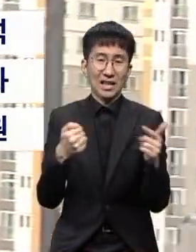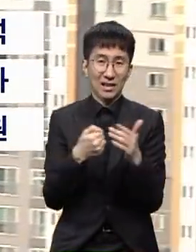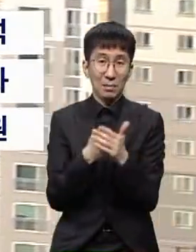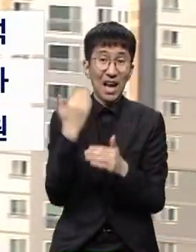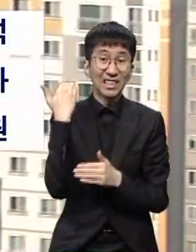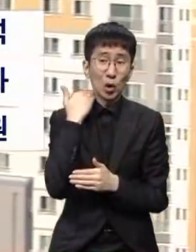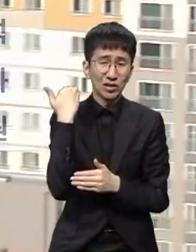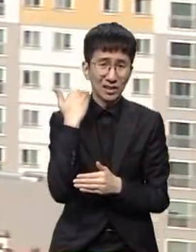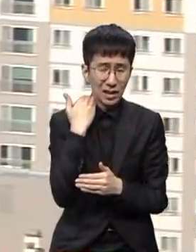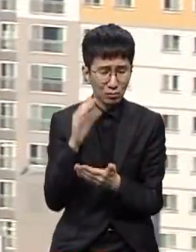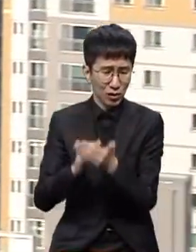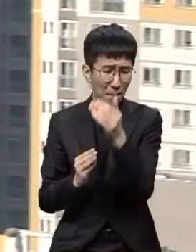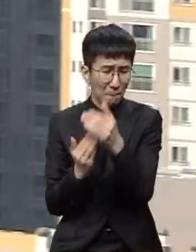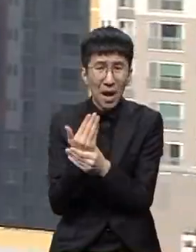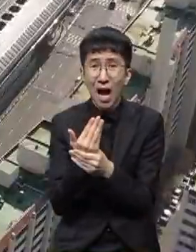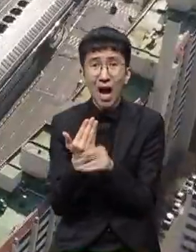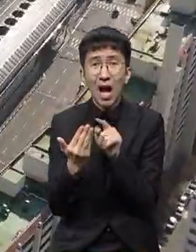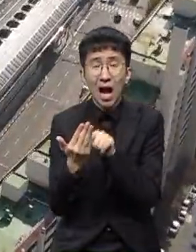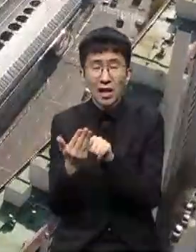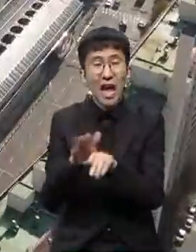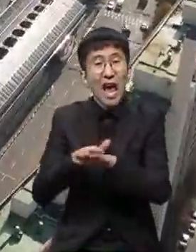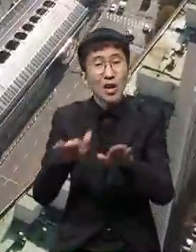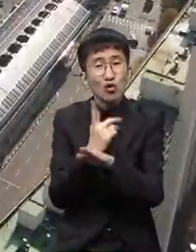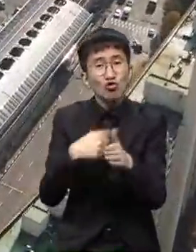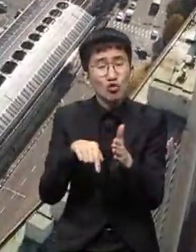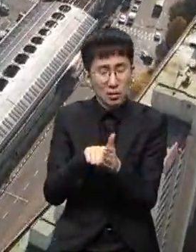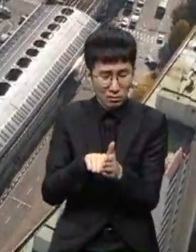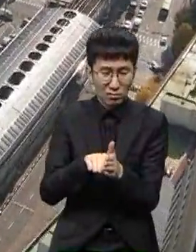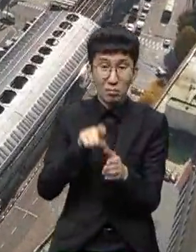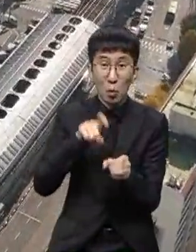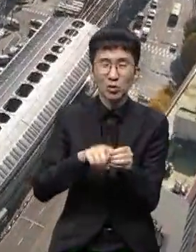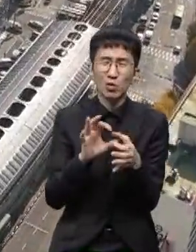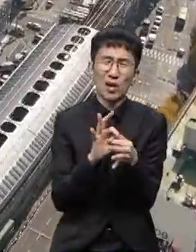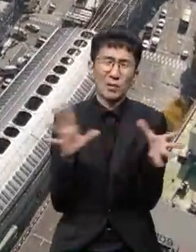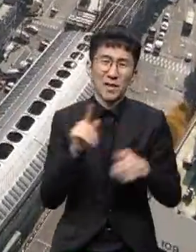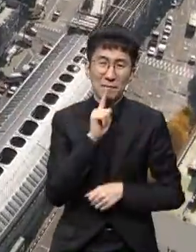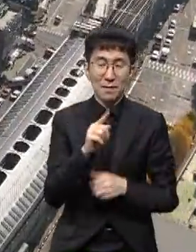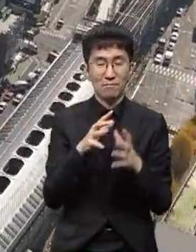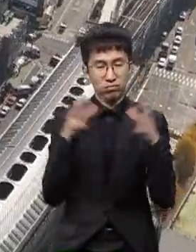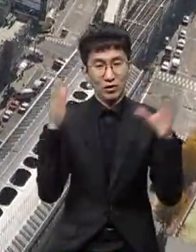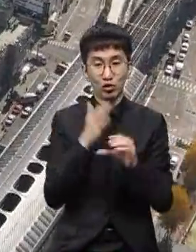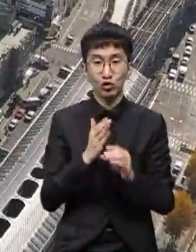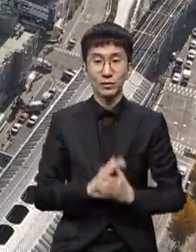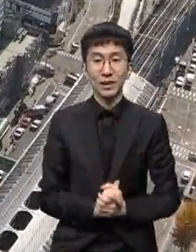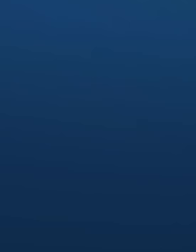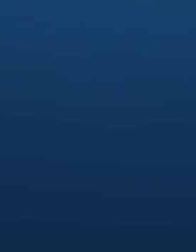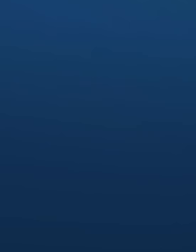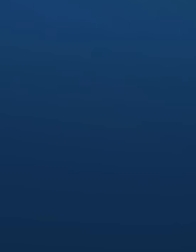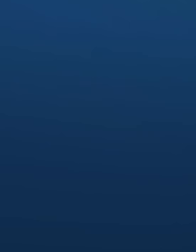전세난과는 다소 거리가 있다는 지적이 많습니다. SBS 박찬근입니다.